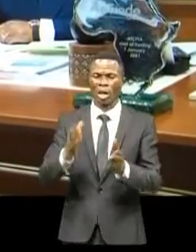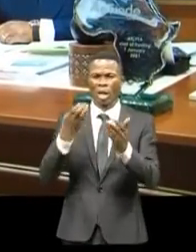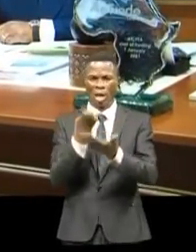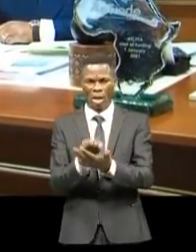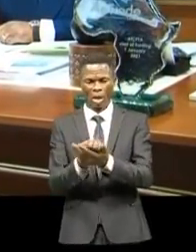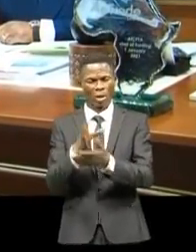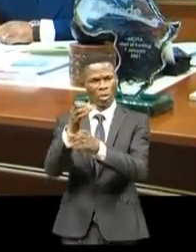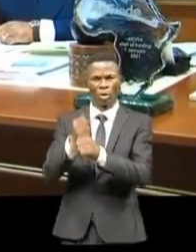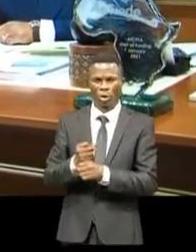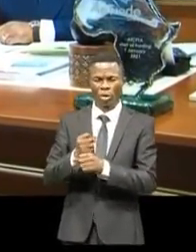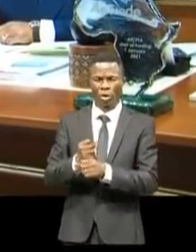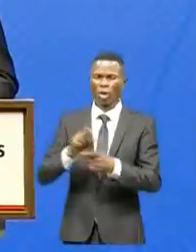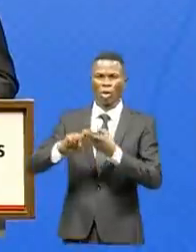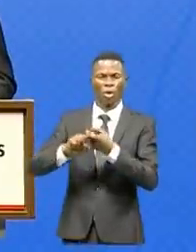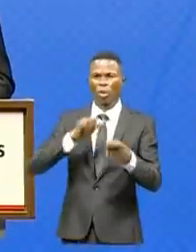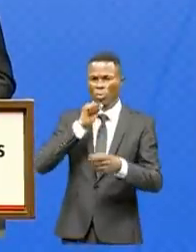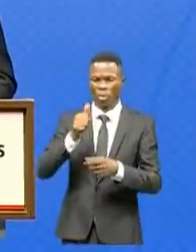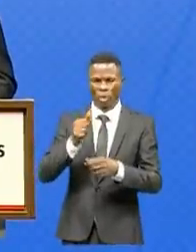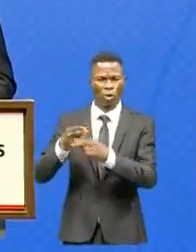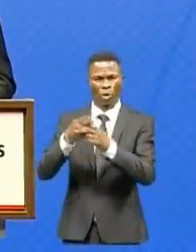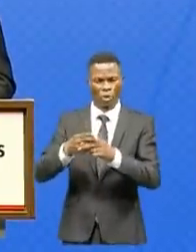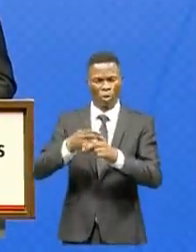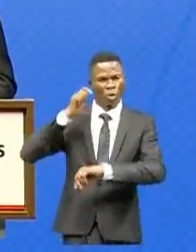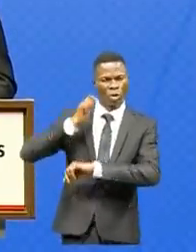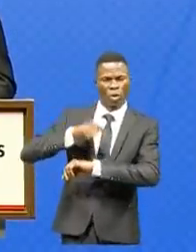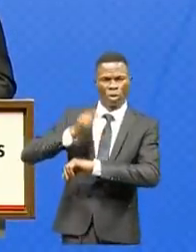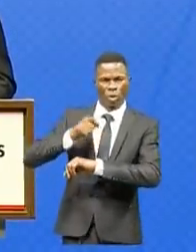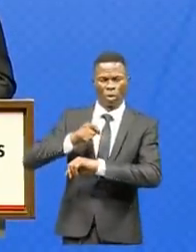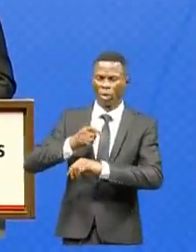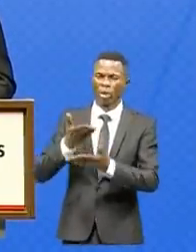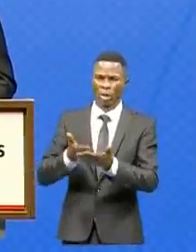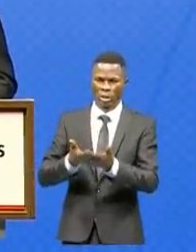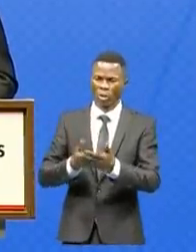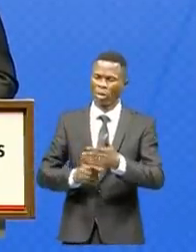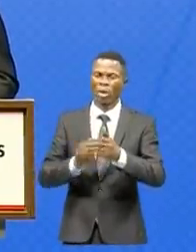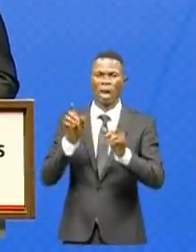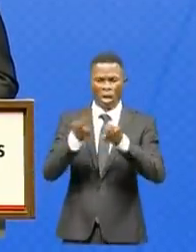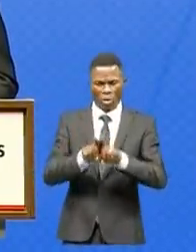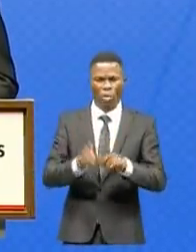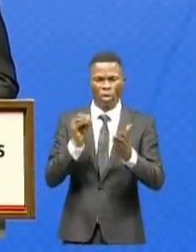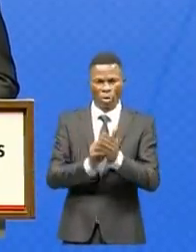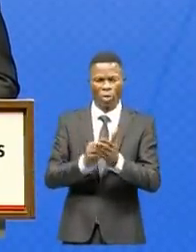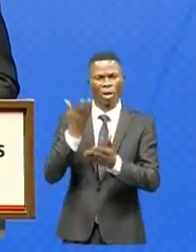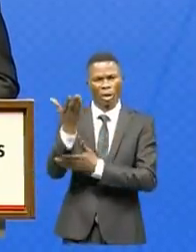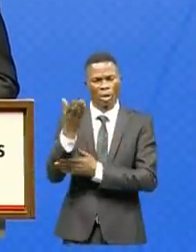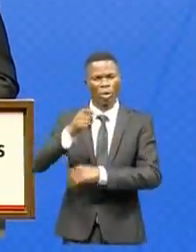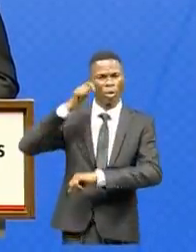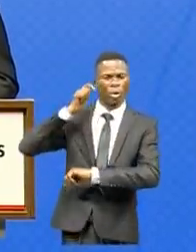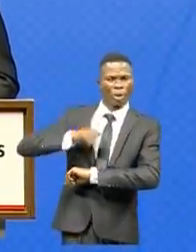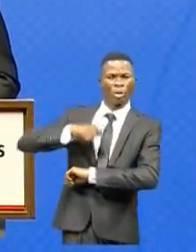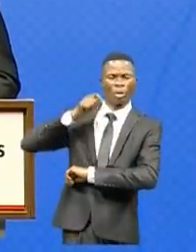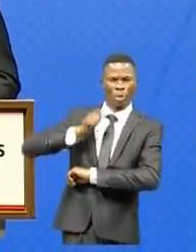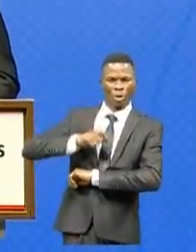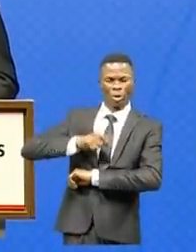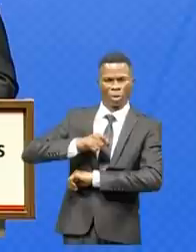ne bénéficient pas de l'assurance d'une sécurité judiciaire soutenue. Une fois de plus, il a interpellé la justice